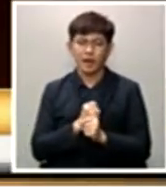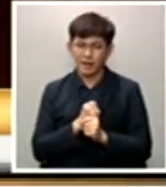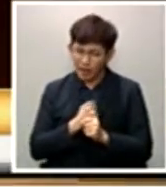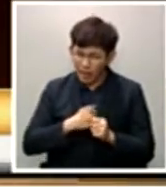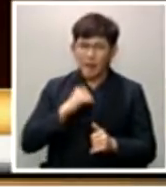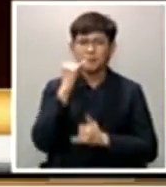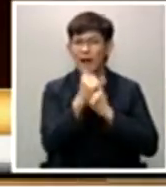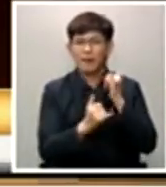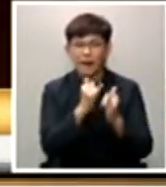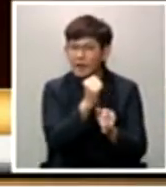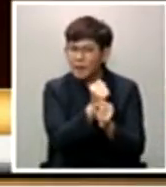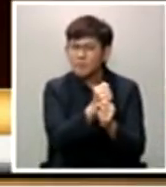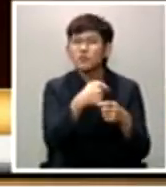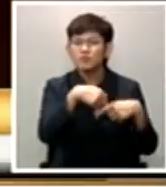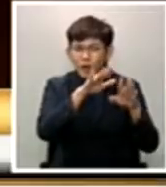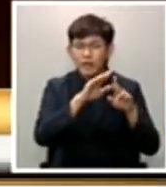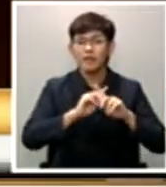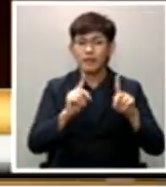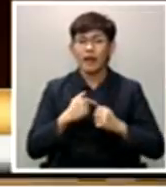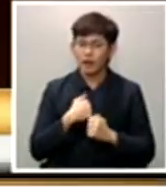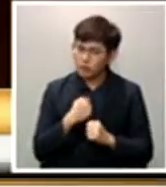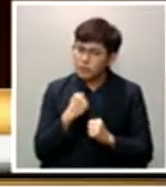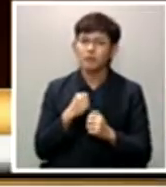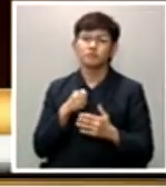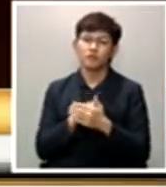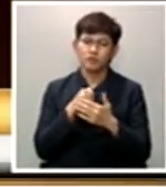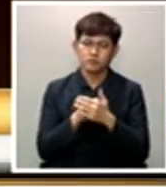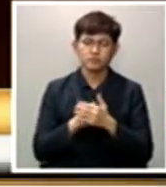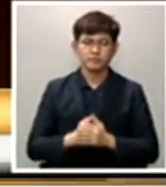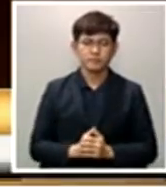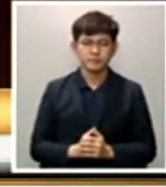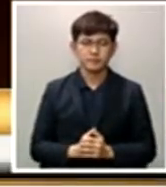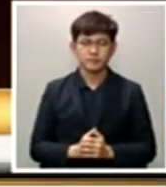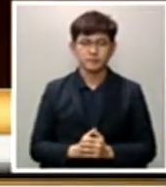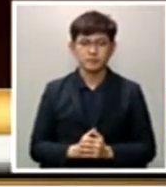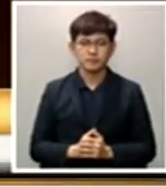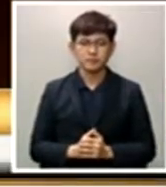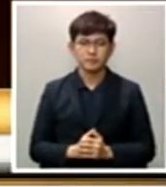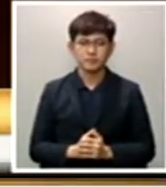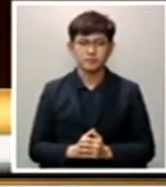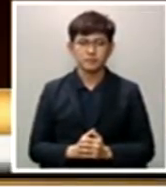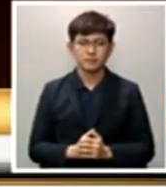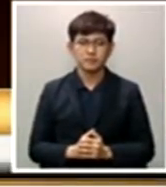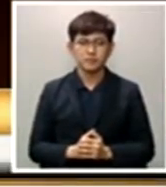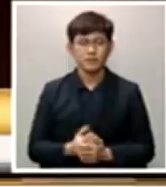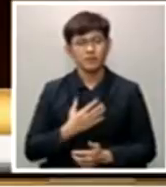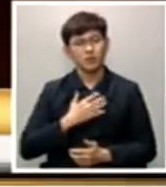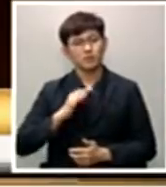ราไปอยู่อีกขั้นหนึ่งแล้วเราก็ต้องต่อสู้ต่อไปฉะนั้นระเบิดลูกนี้เนี่ยใหญ่ม